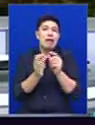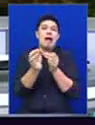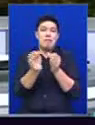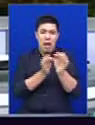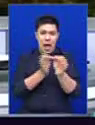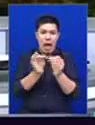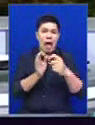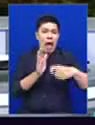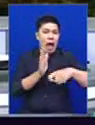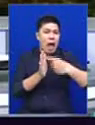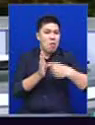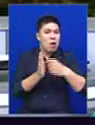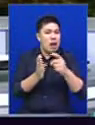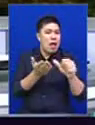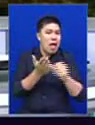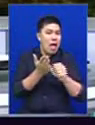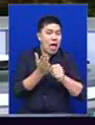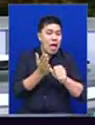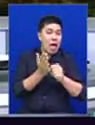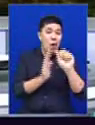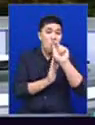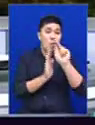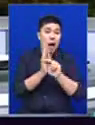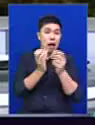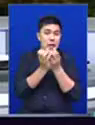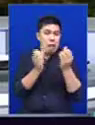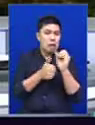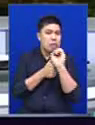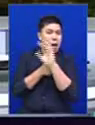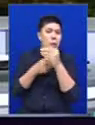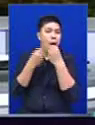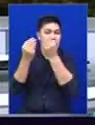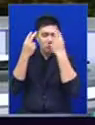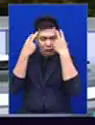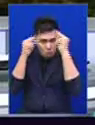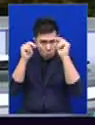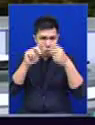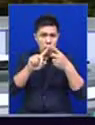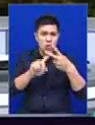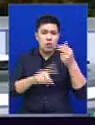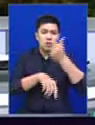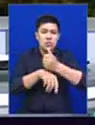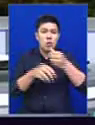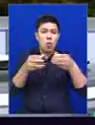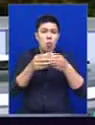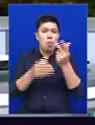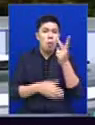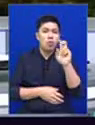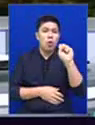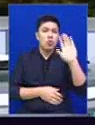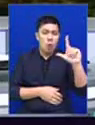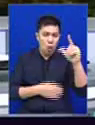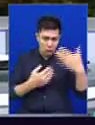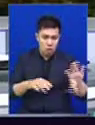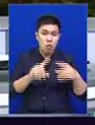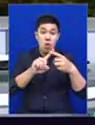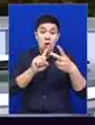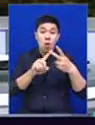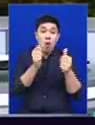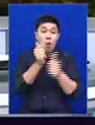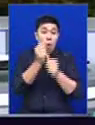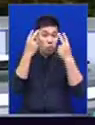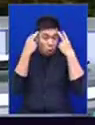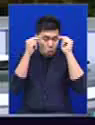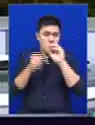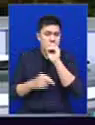ถึงเหตุผลการปรับแก้ไขร่างรัฐธรรมนูญต่อนายกรัฐมนตรีและหัวหน้าคสช.แล้วนะคะขณะที่รองนายกรัฐมนตรีก็เชื่อว่